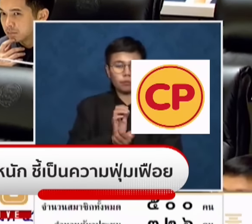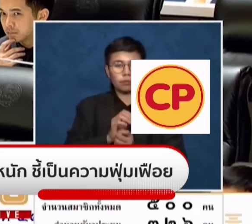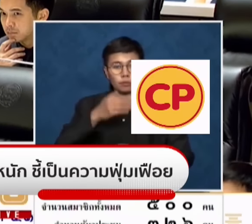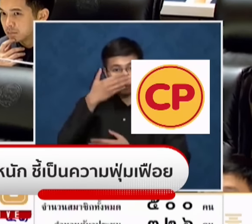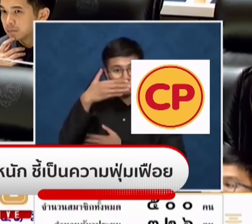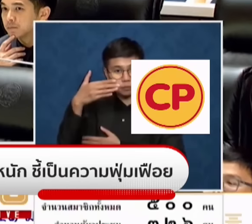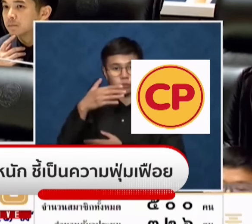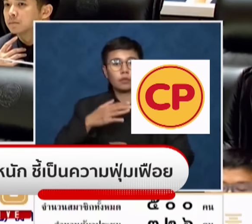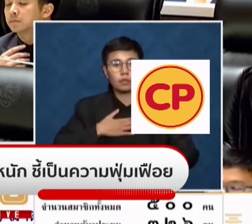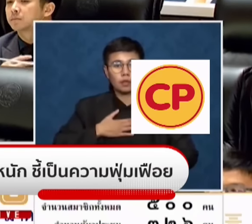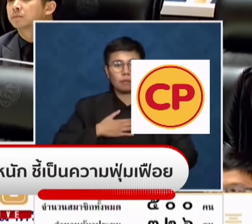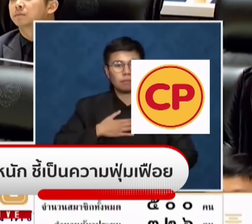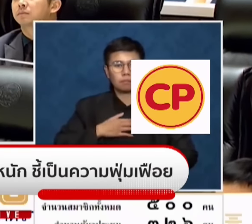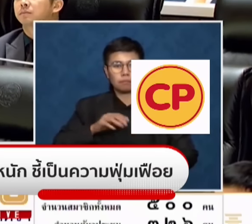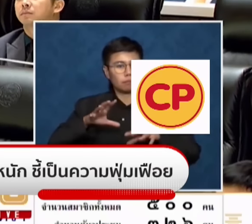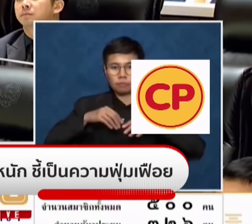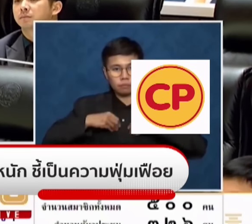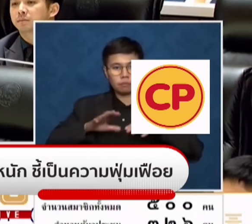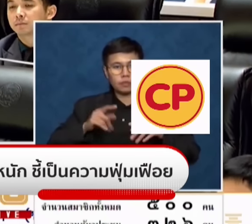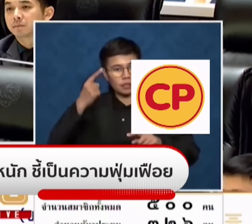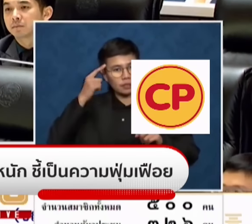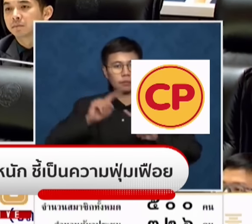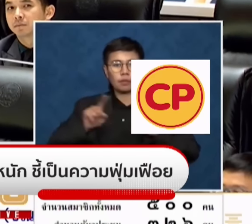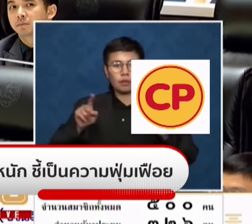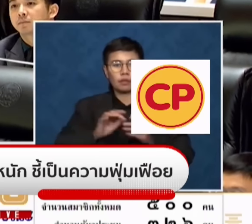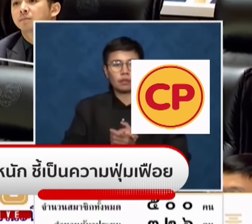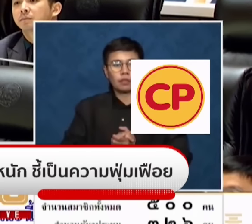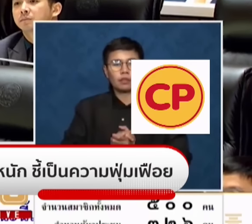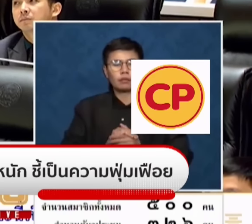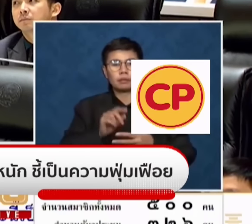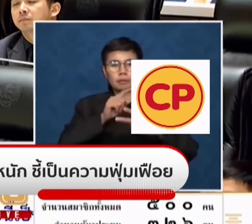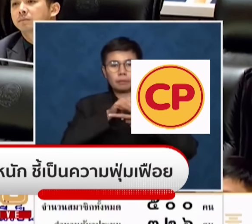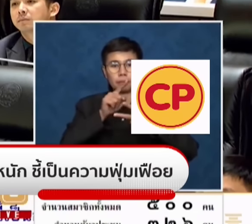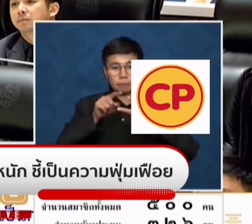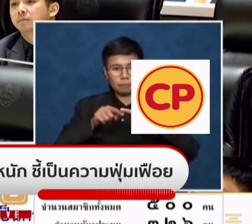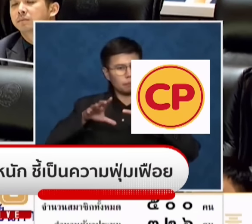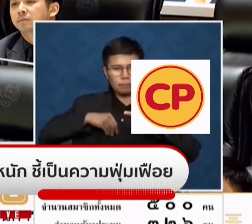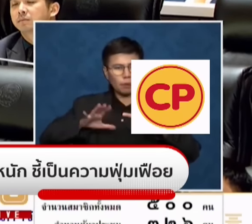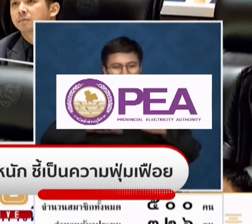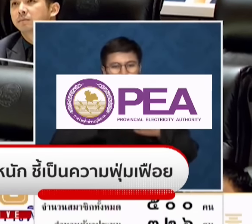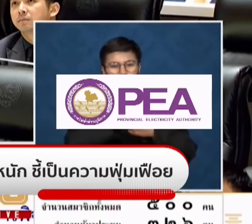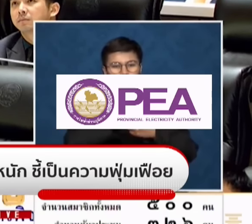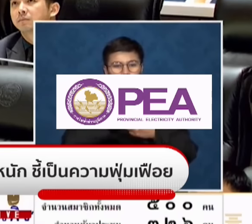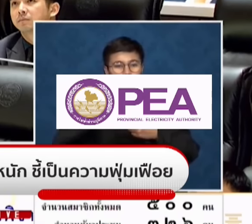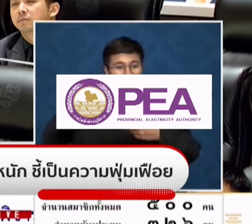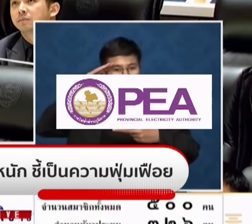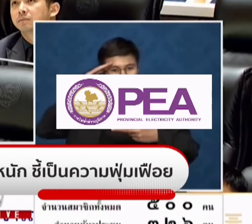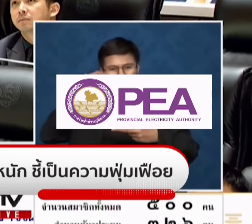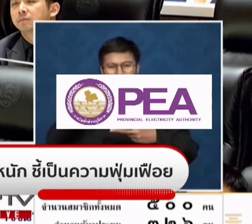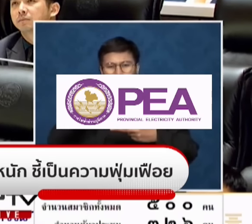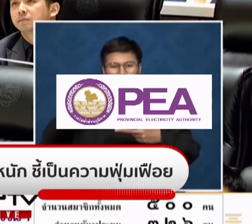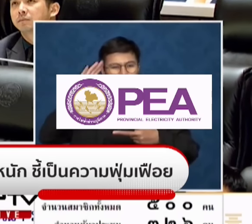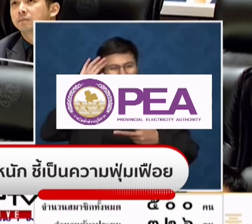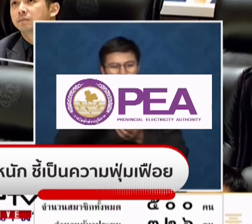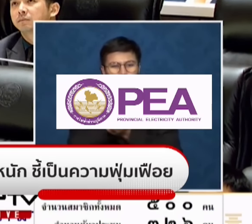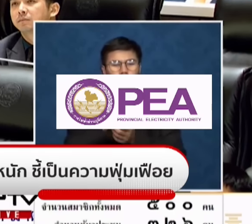แห่งนี้ว่าดิฉันไม่เห็นด้วยค่ะตามเหตุผลทั้ง3ประการดังต่อไปนี้ข้อแรกดิฉันต้องการเอา mindset ความเป็นทหารออกจากตำรวจไทยค่ะดิฉันไม่เ